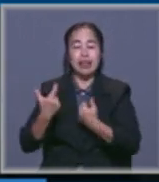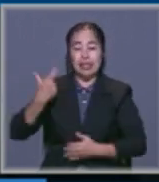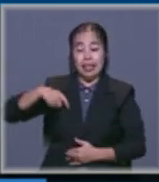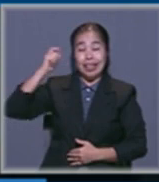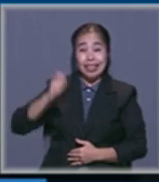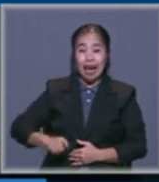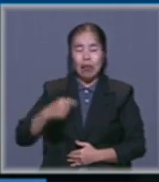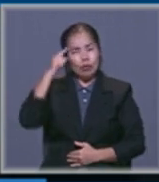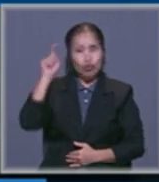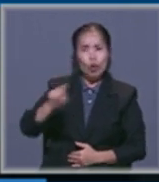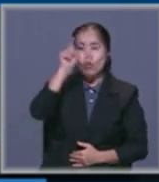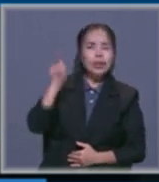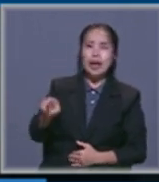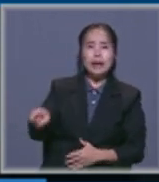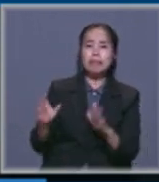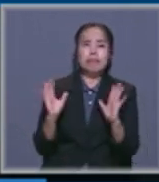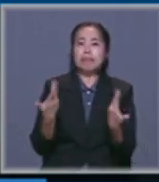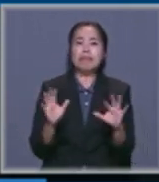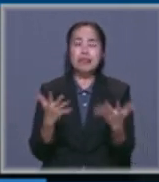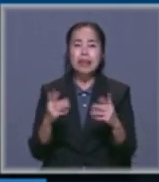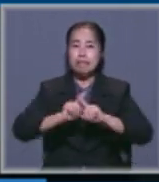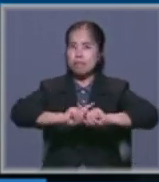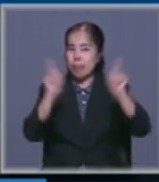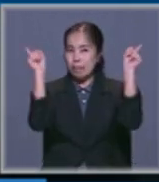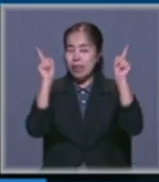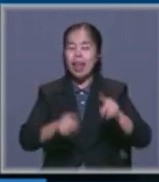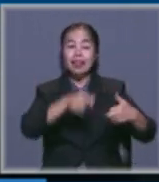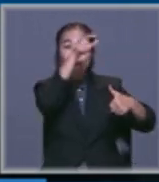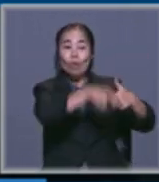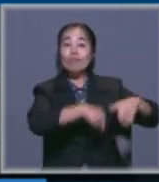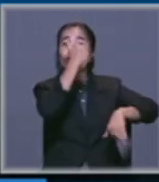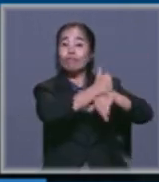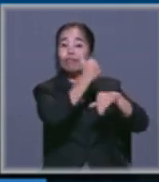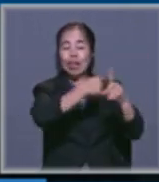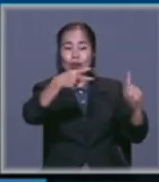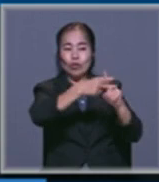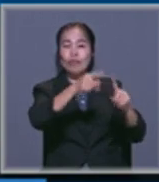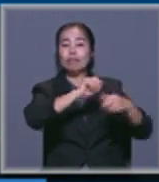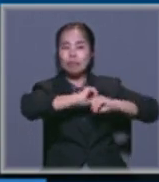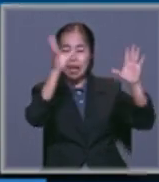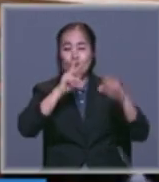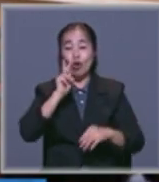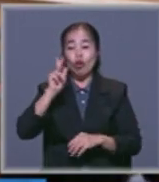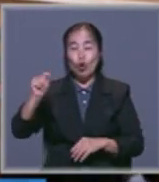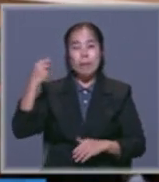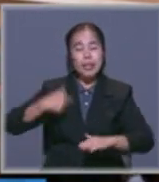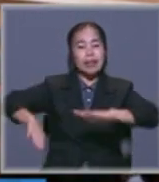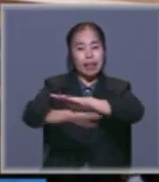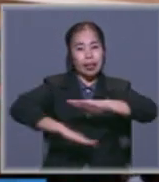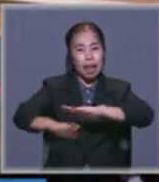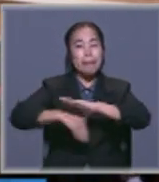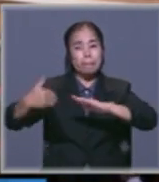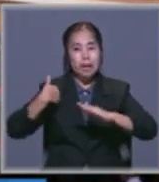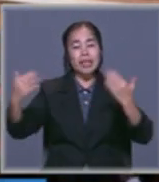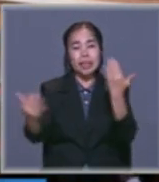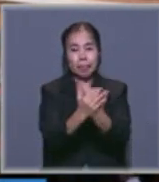ตุให้สงสัยคนเหล่านี้เท่ากับกรณีธนาธรซึ่งมีเหตุให้สงสัยและธนาธรมีเหตุให้สงสัยเพราะกกต.ได้วินิจฉัยแล้วว่าธนาธรน่